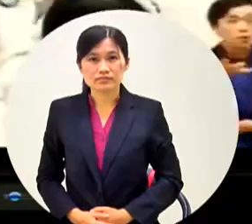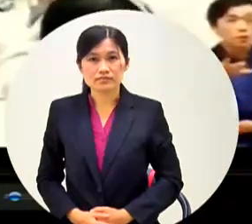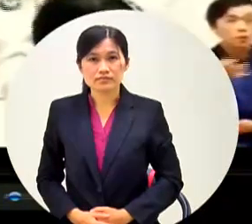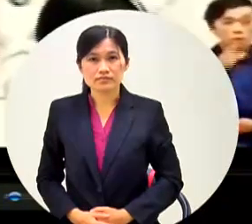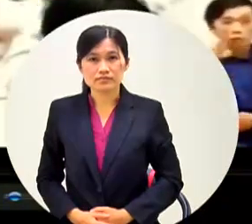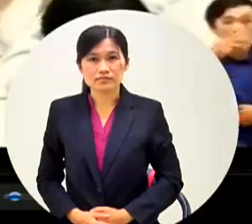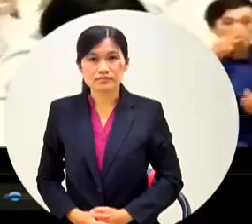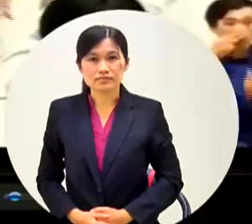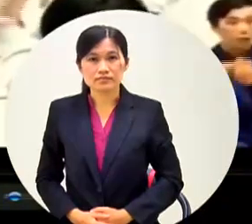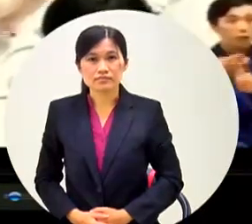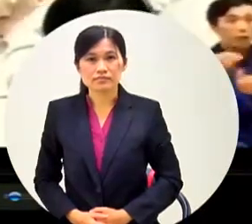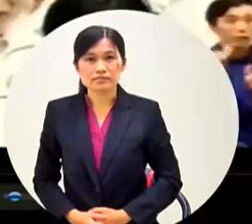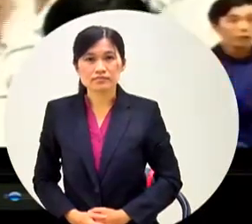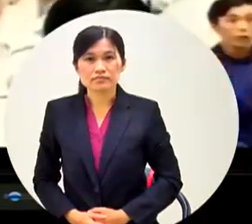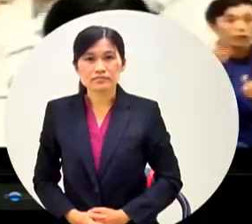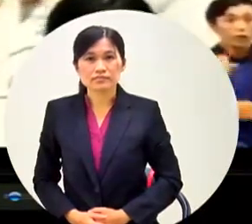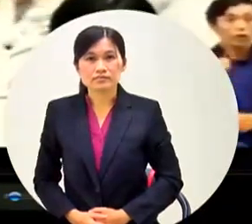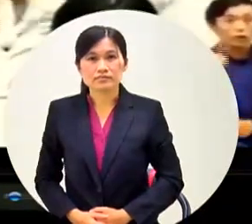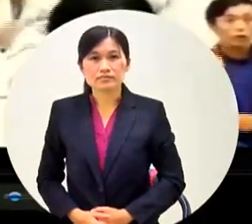你们这样对吗？